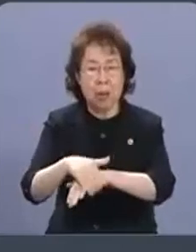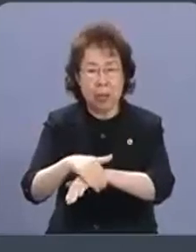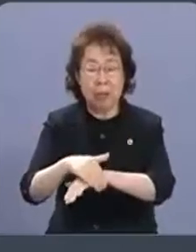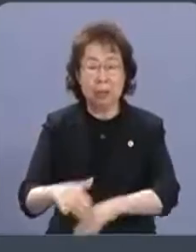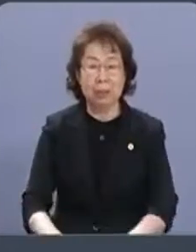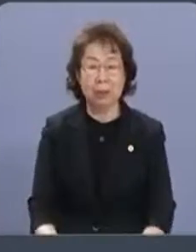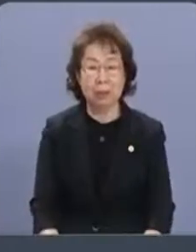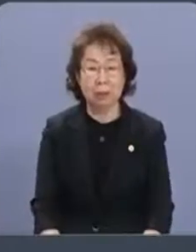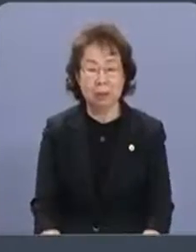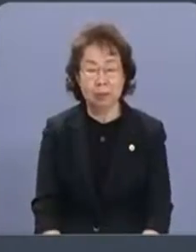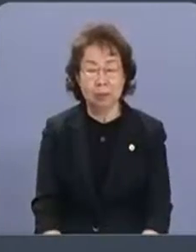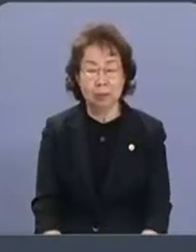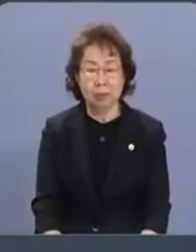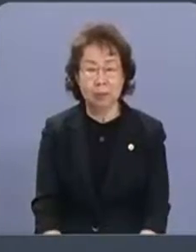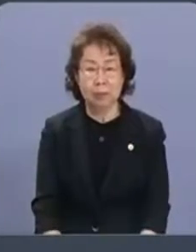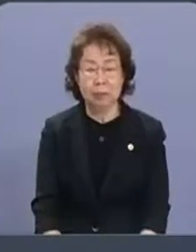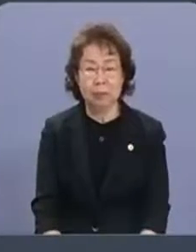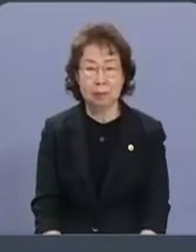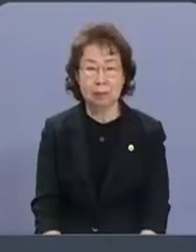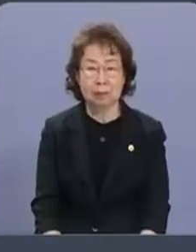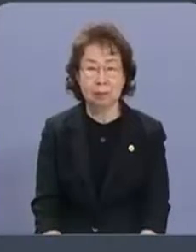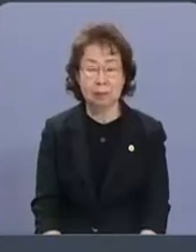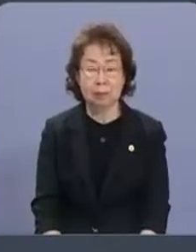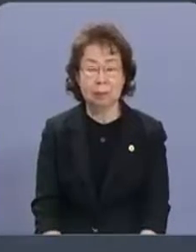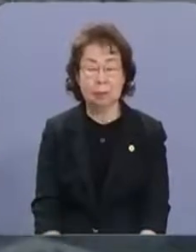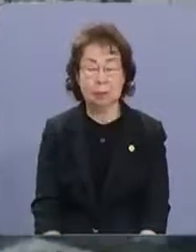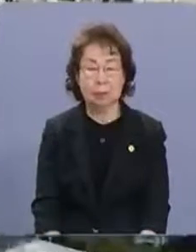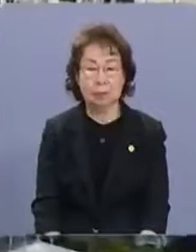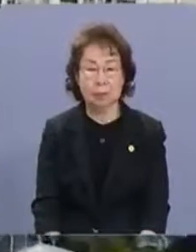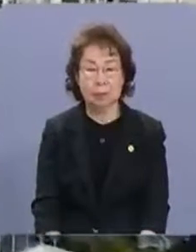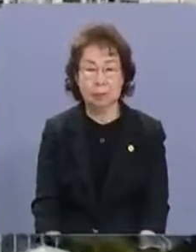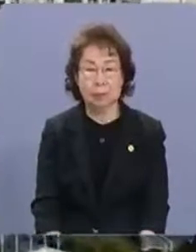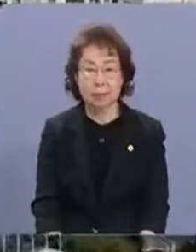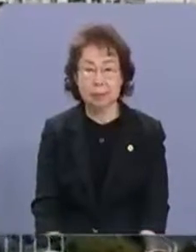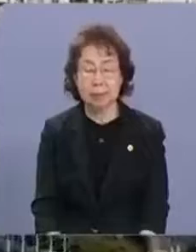이루어지게 됩니다. 김아르네 기자가 보도합니다.